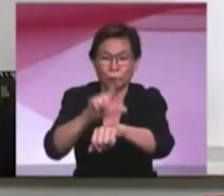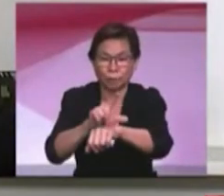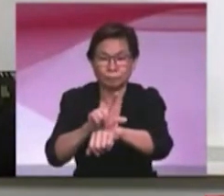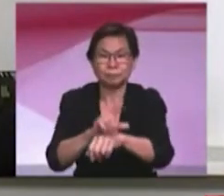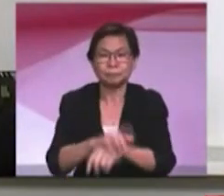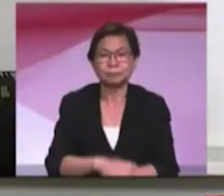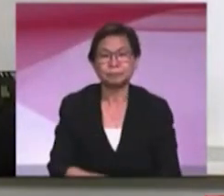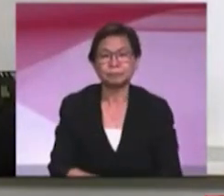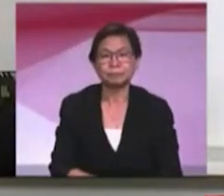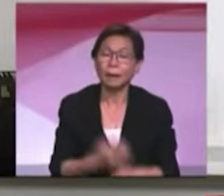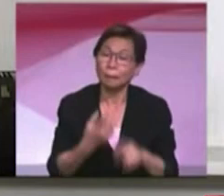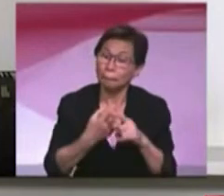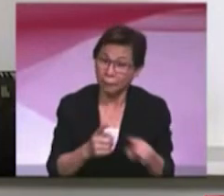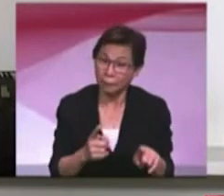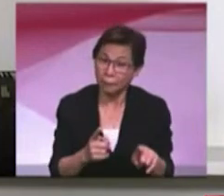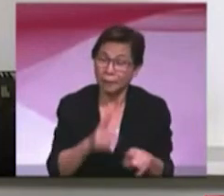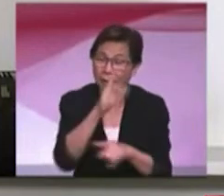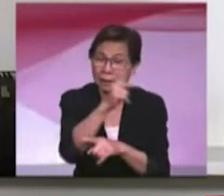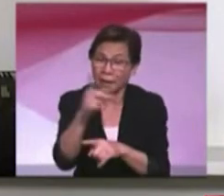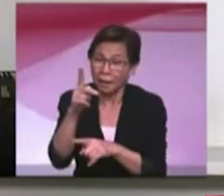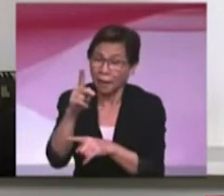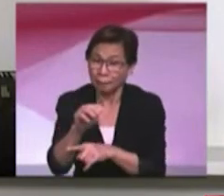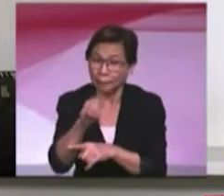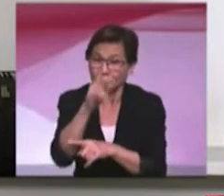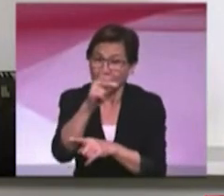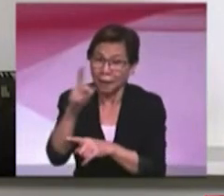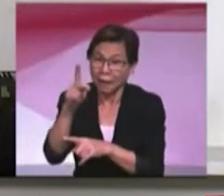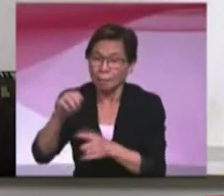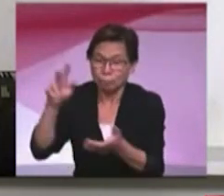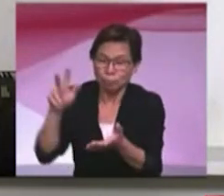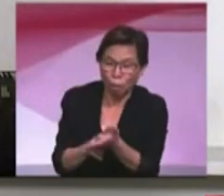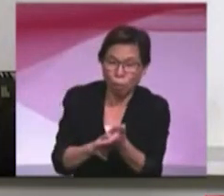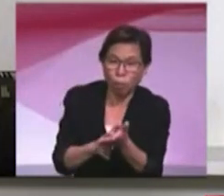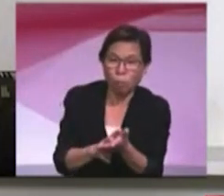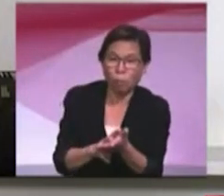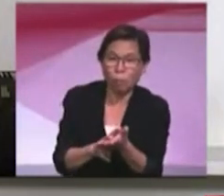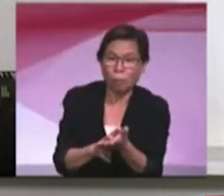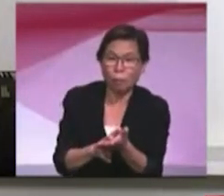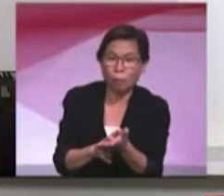Labuan. Walaupun KKM mengesahkan